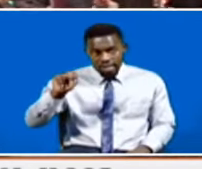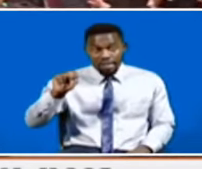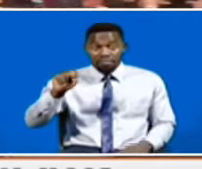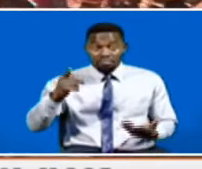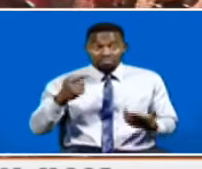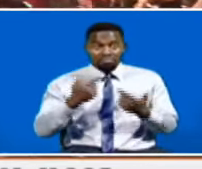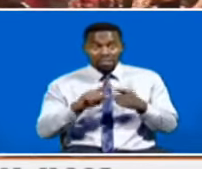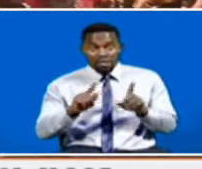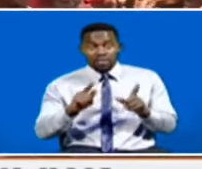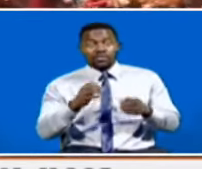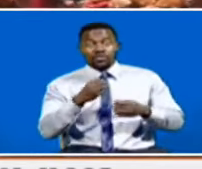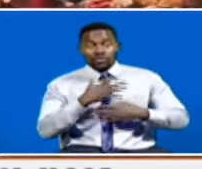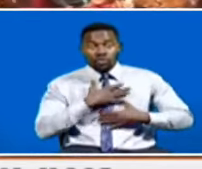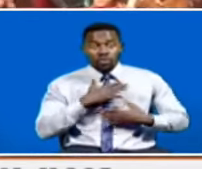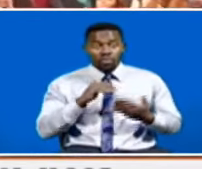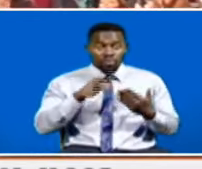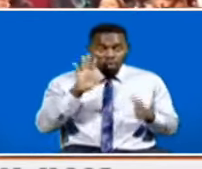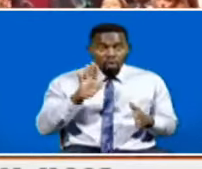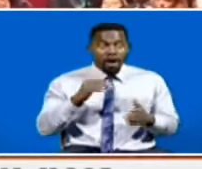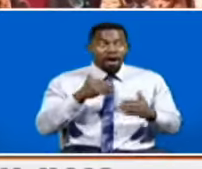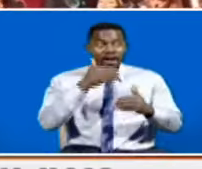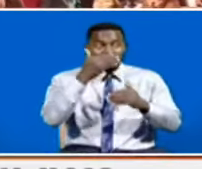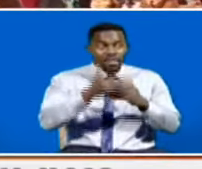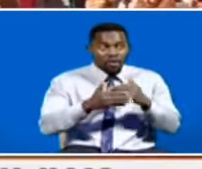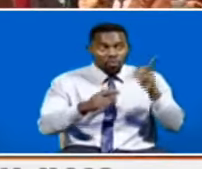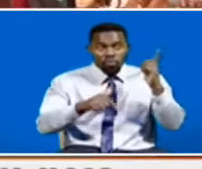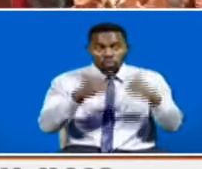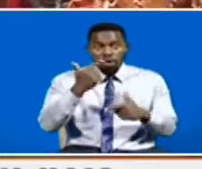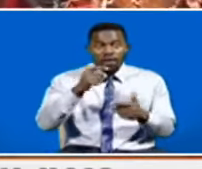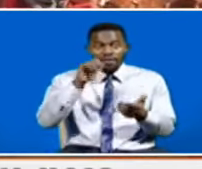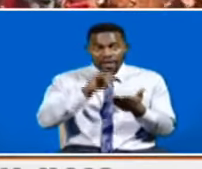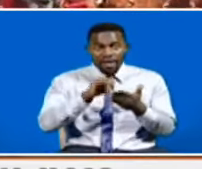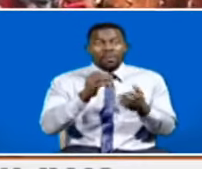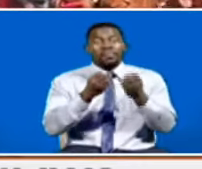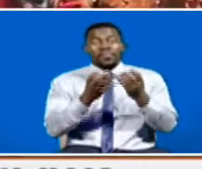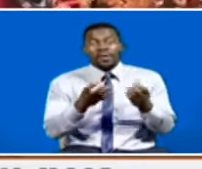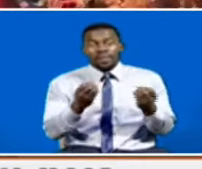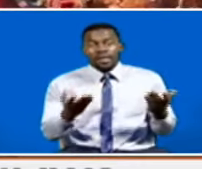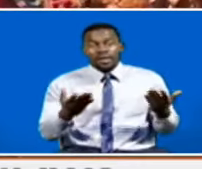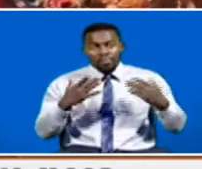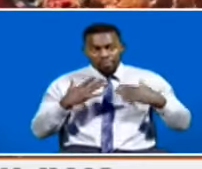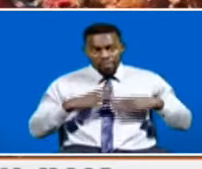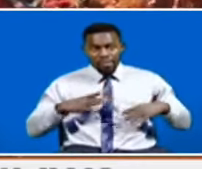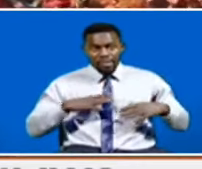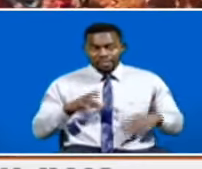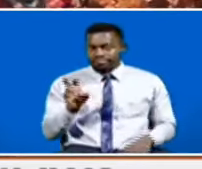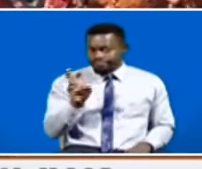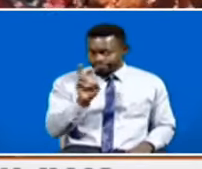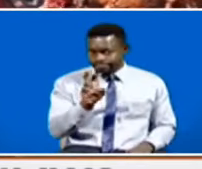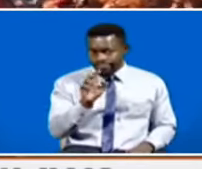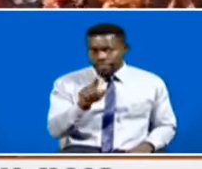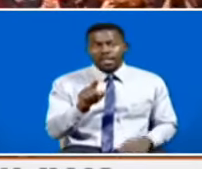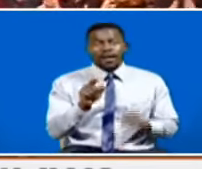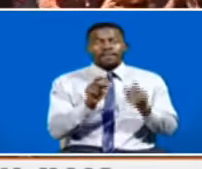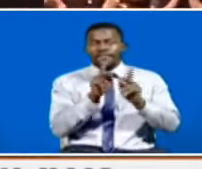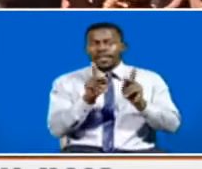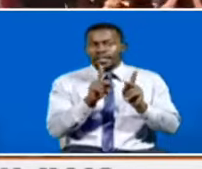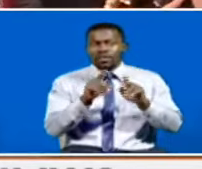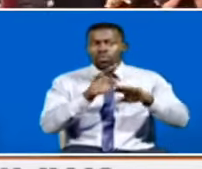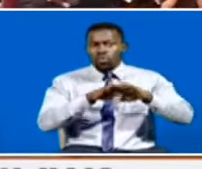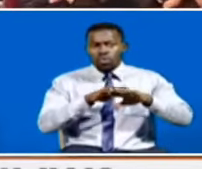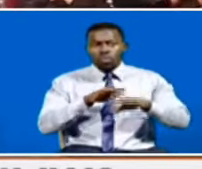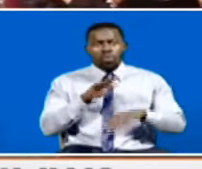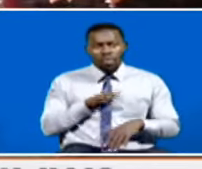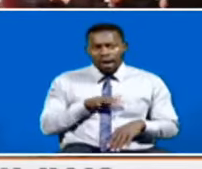tu ya yeye kujitosa katika uanaharakati, wengi wanamuona kama kielelezo chema kwa wanawake